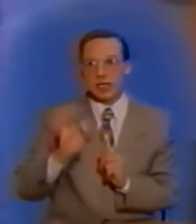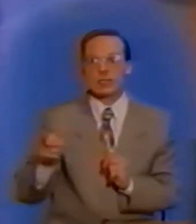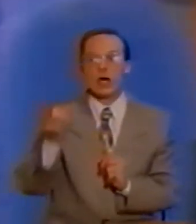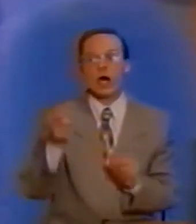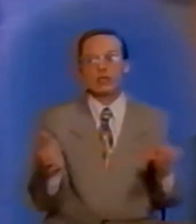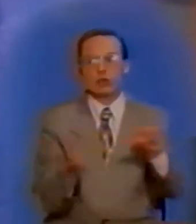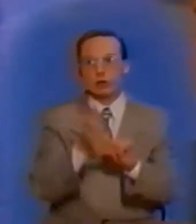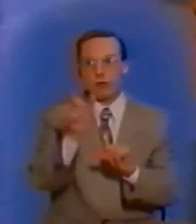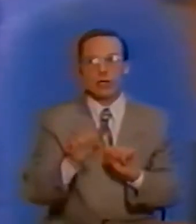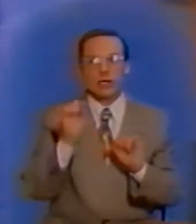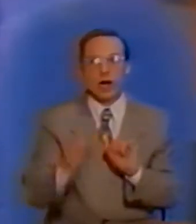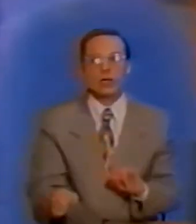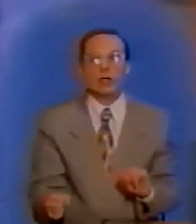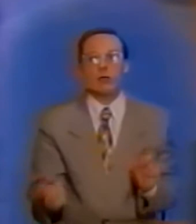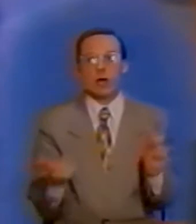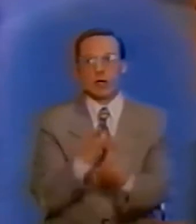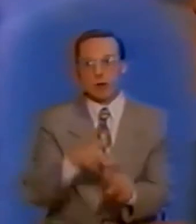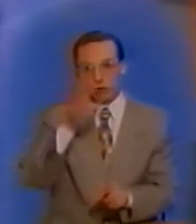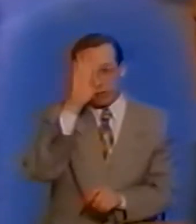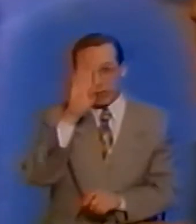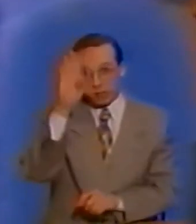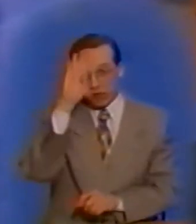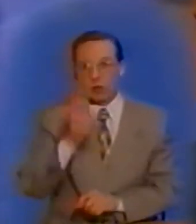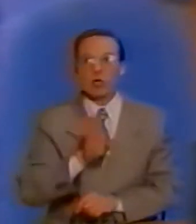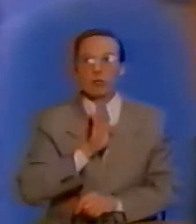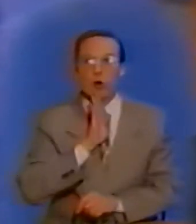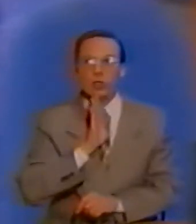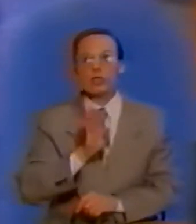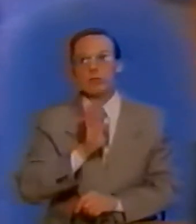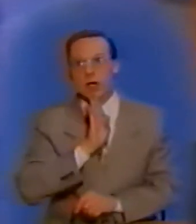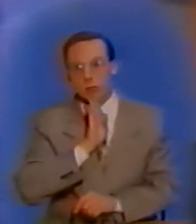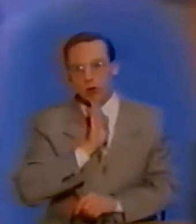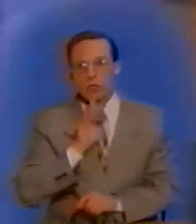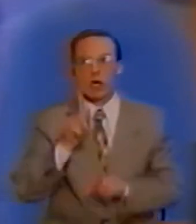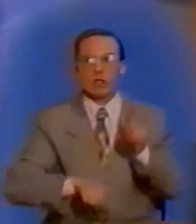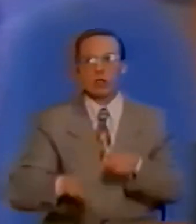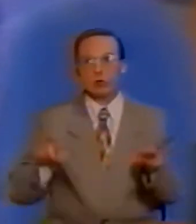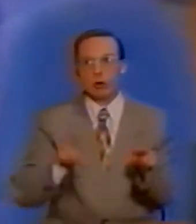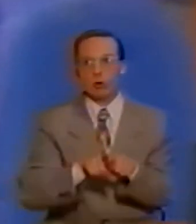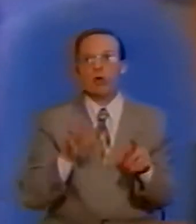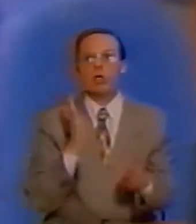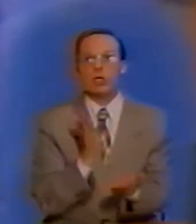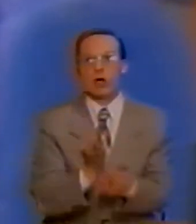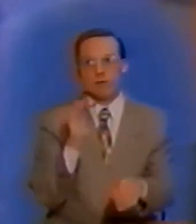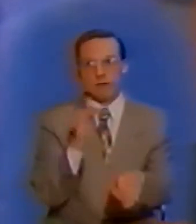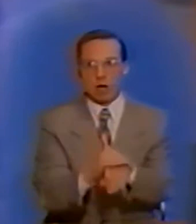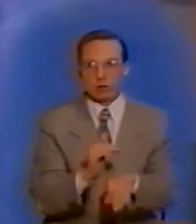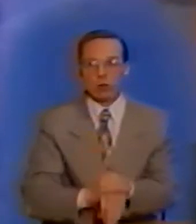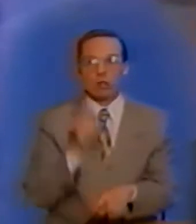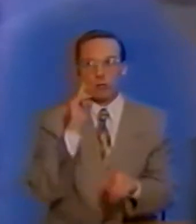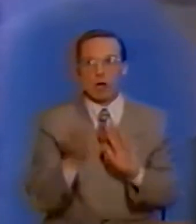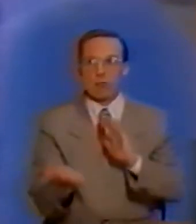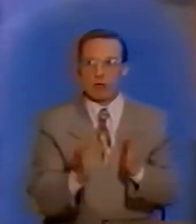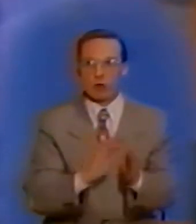Gali priekabiauti ir vyras prie vyro, ir moteris prie moters, žodžiu, jeigu tokių tikrai faktų yra, tai be